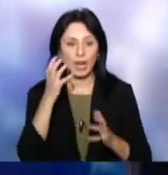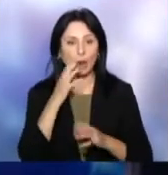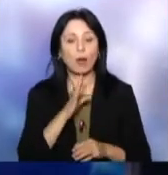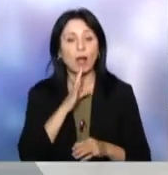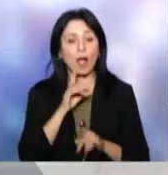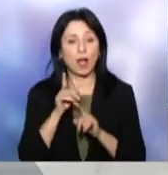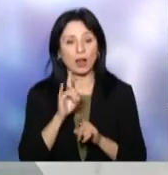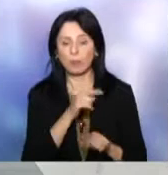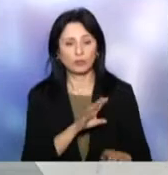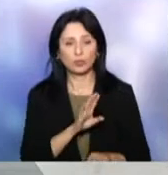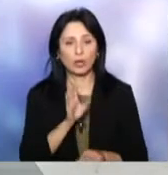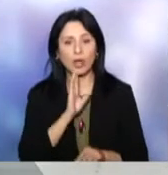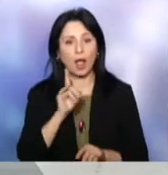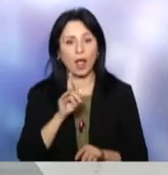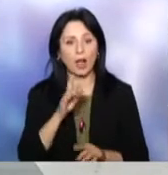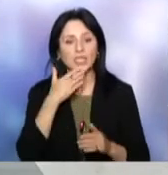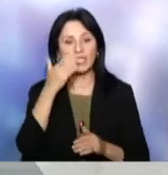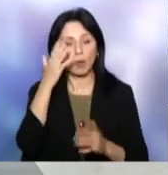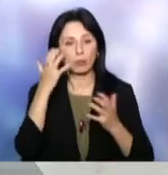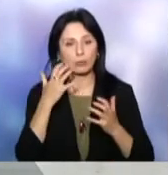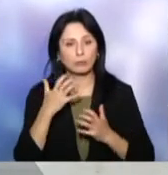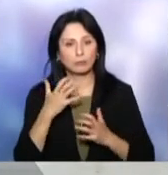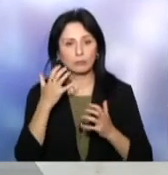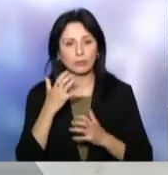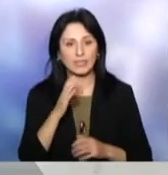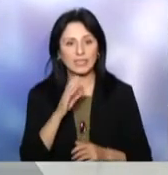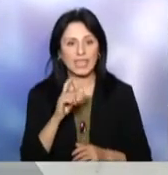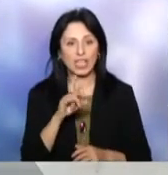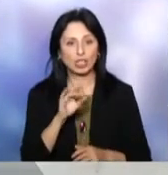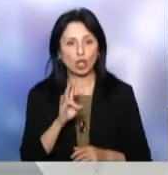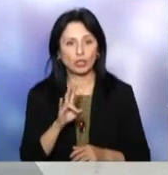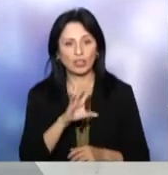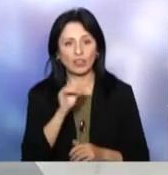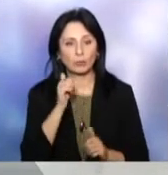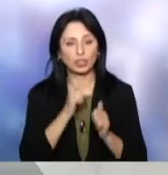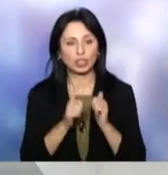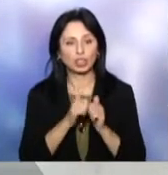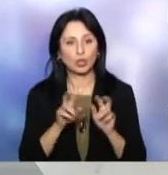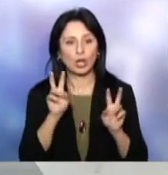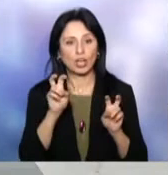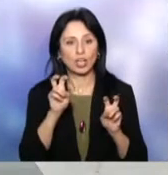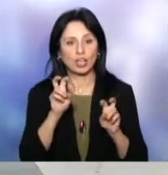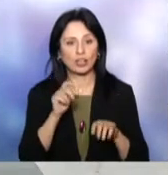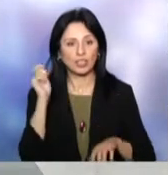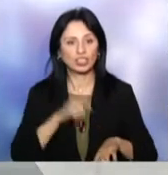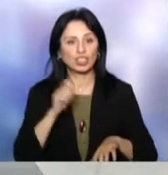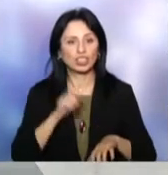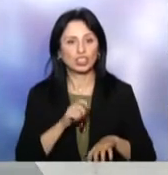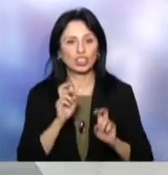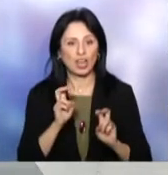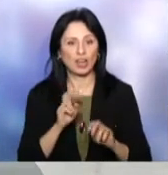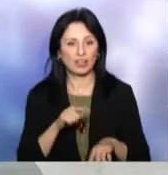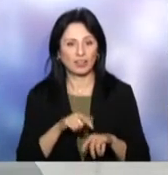გამონაყარი ზაფხულში, სწორედ ზაფხულში არის სეზონურად ყველაზე უფრო ხშირი ეგრეთ წოდებული ჭინჭრის ციება.